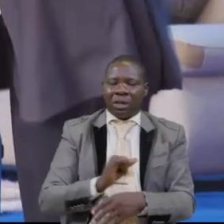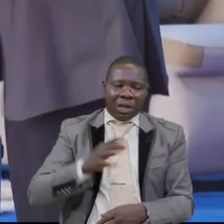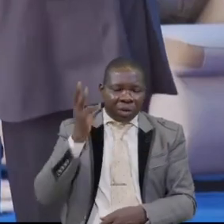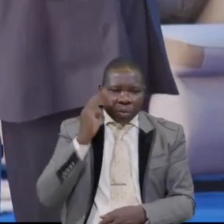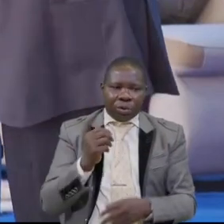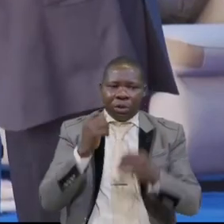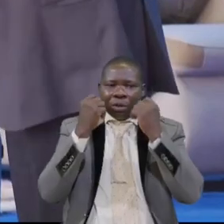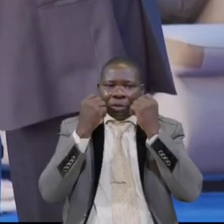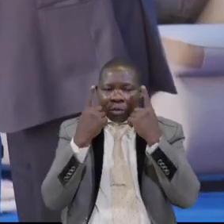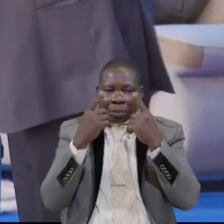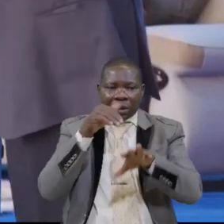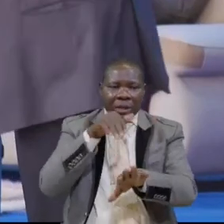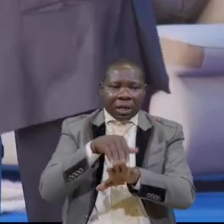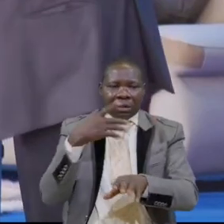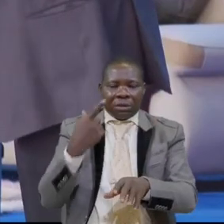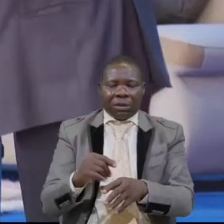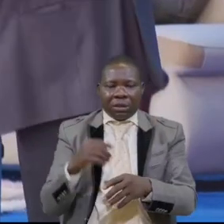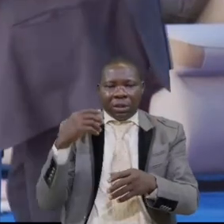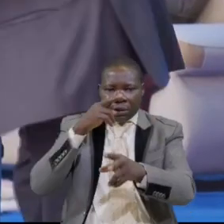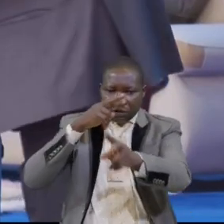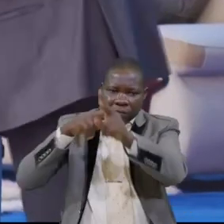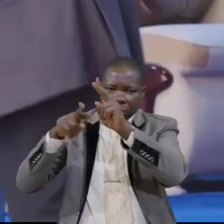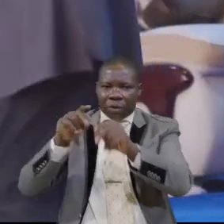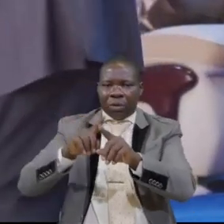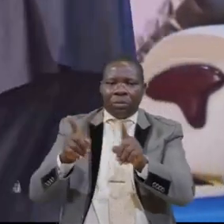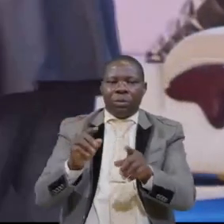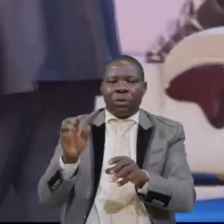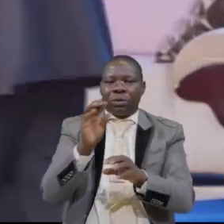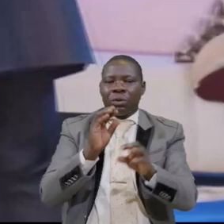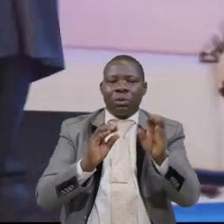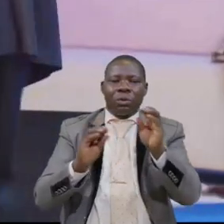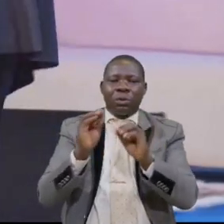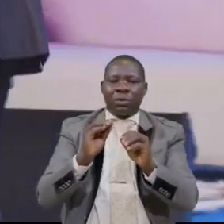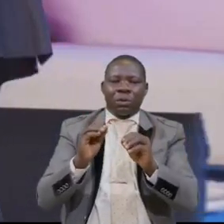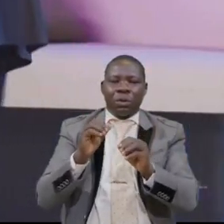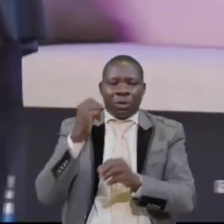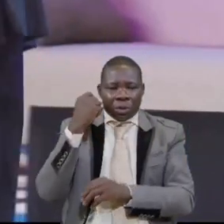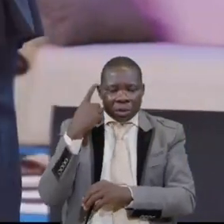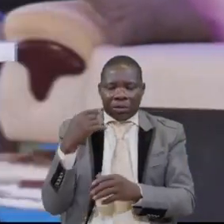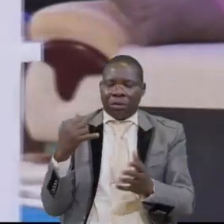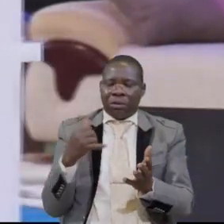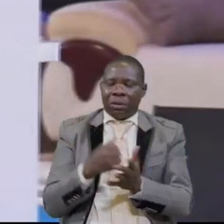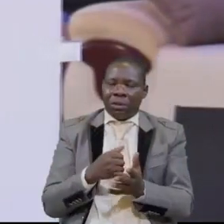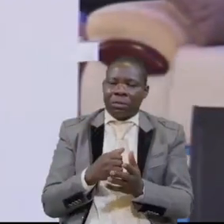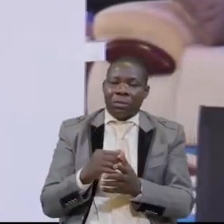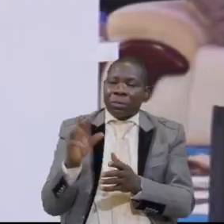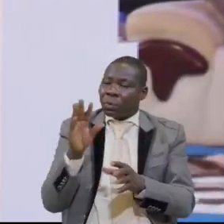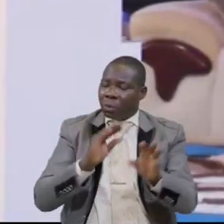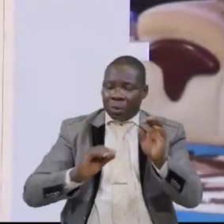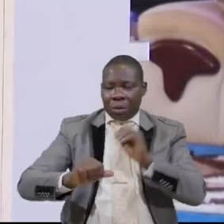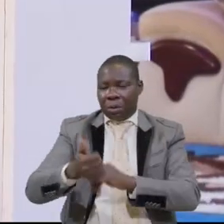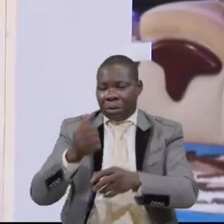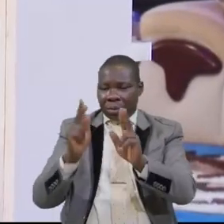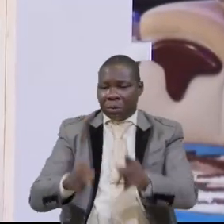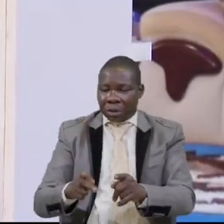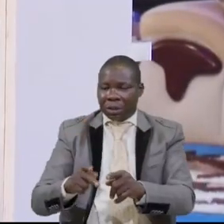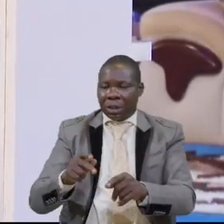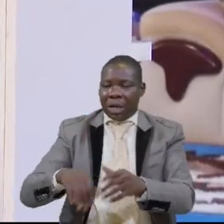et personne n'en eut connaissance. Les gens menaient leur vie normalement, personne ne l'a